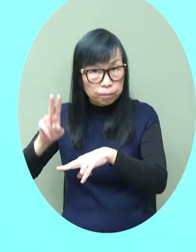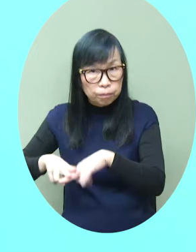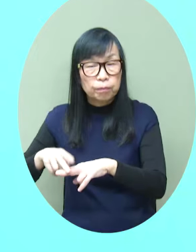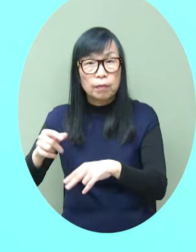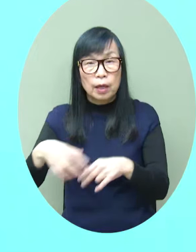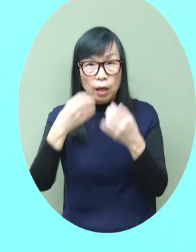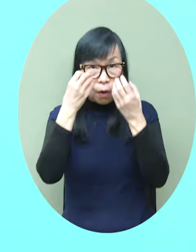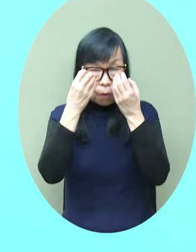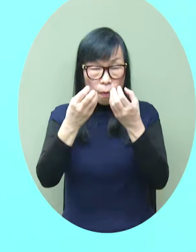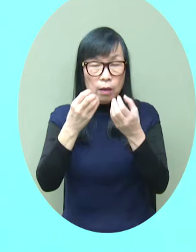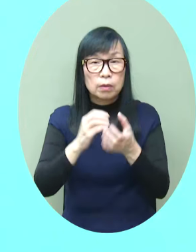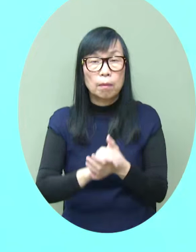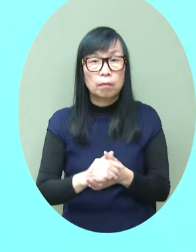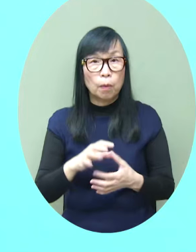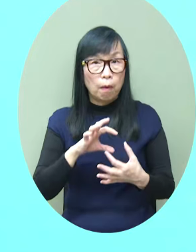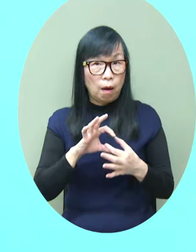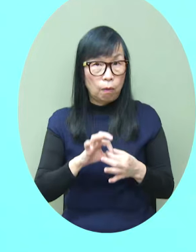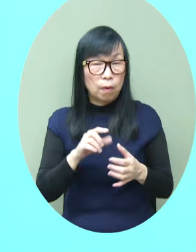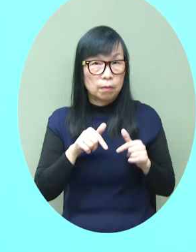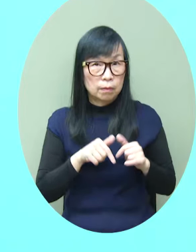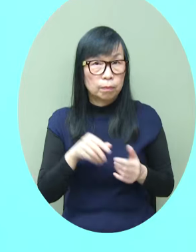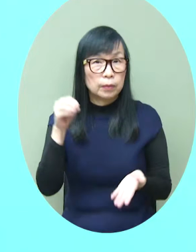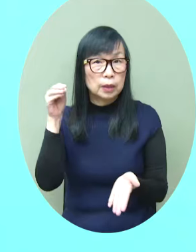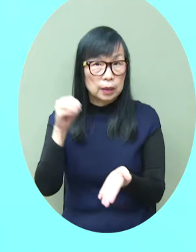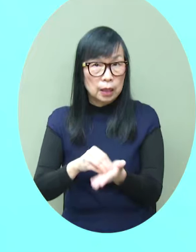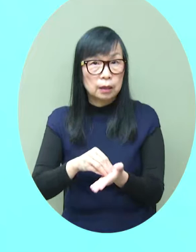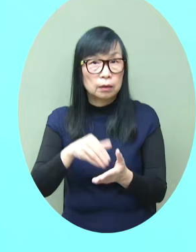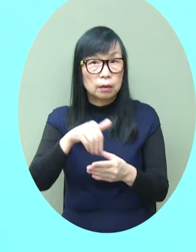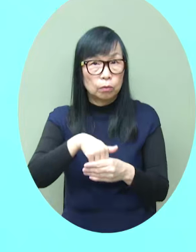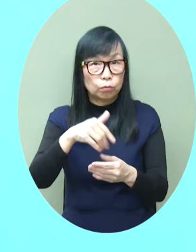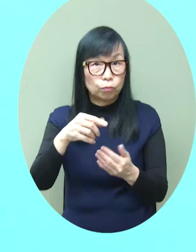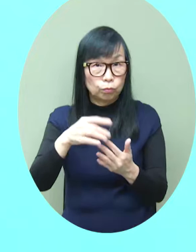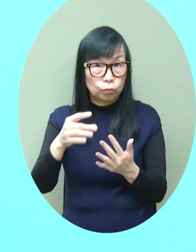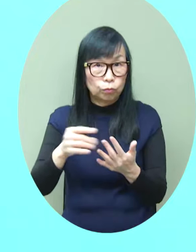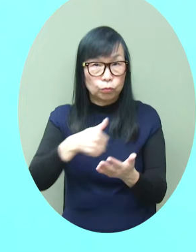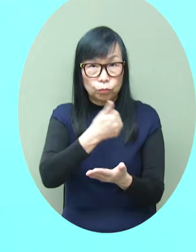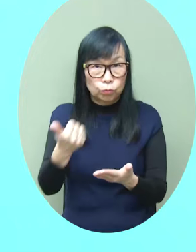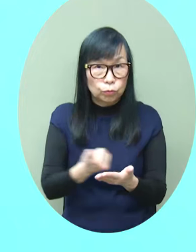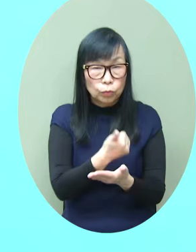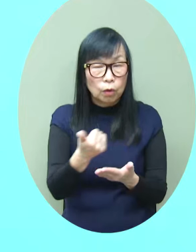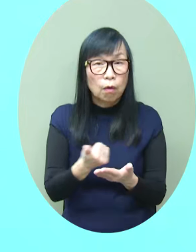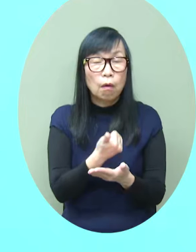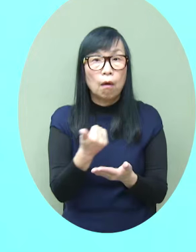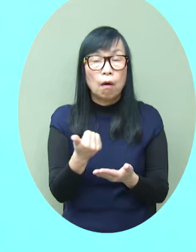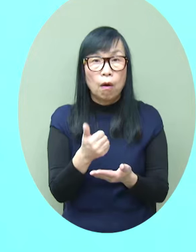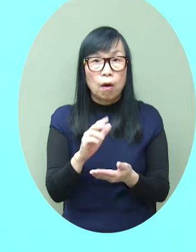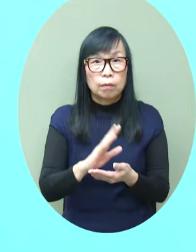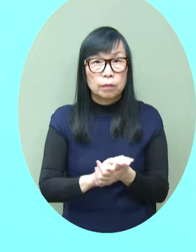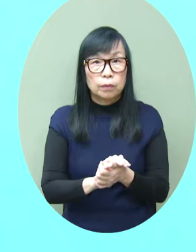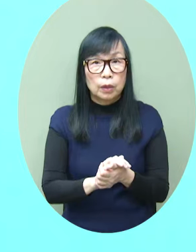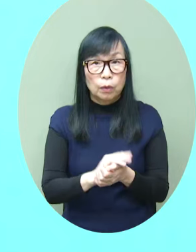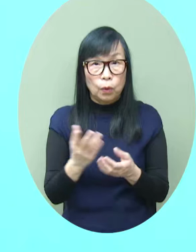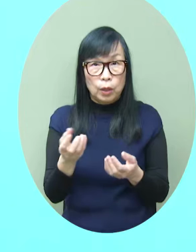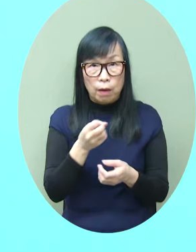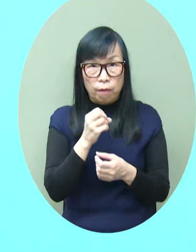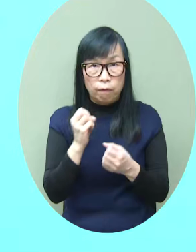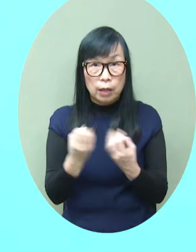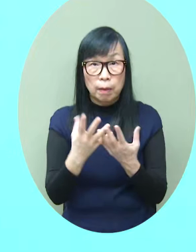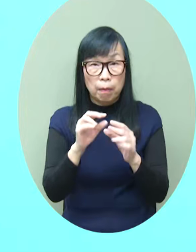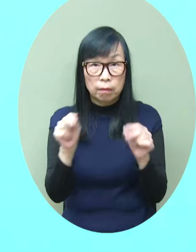關注，亦都好關心喺落實呢一套完善選舉過程裏邊咧，係咪都係唔會出現有問題